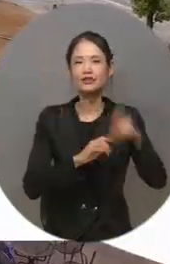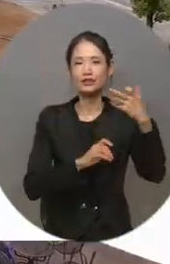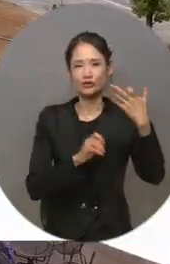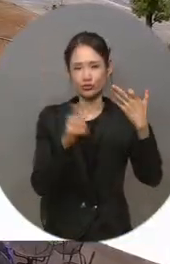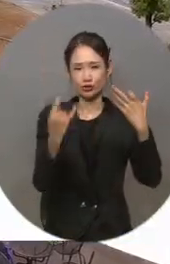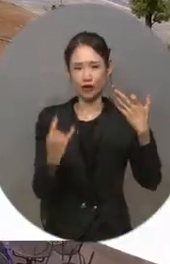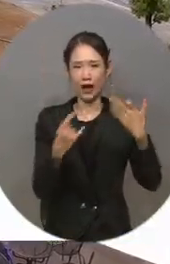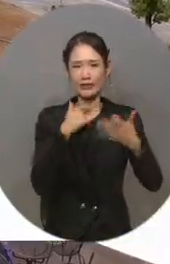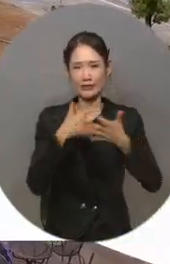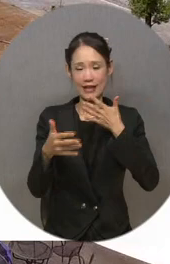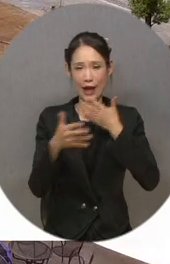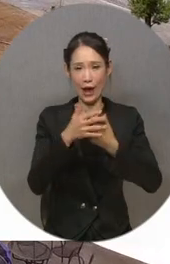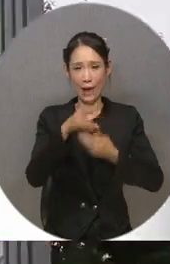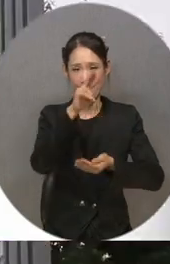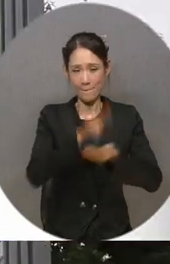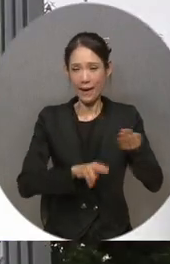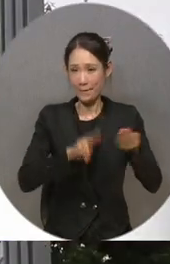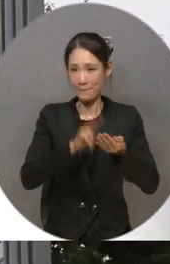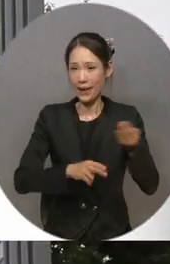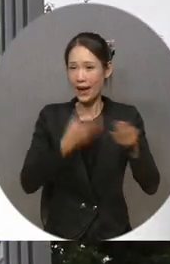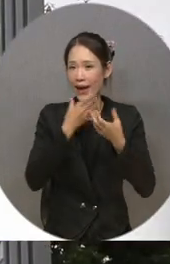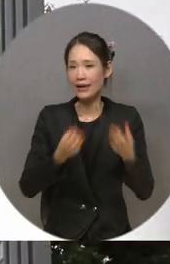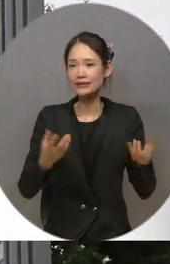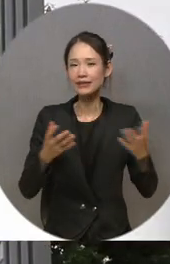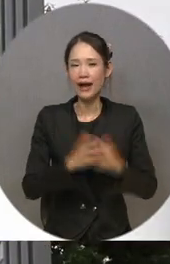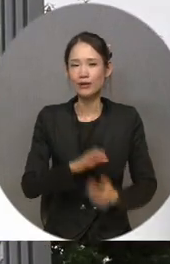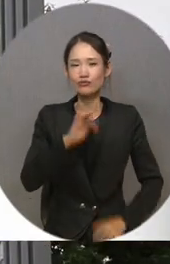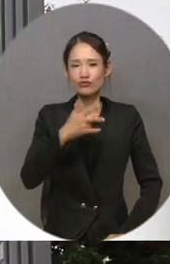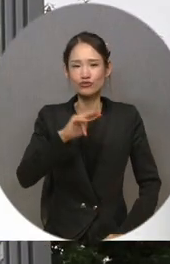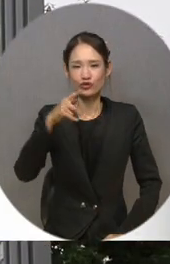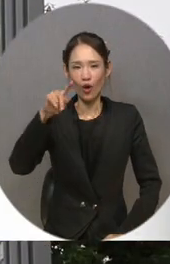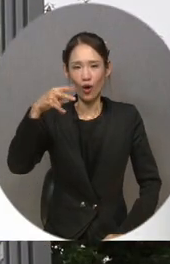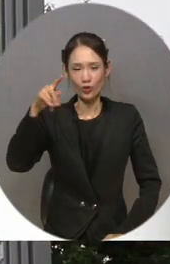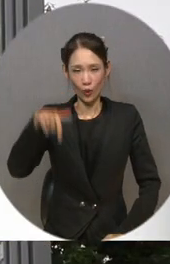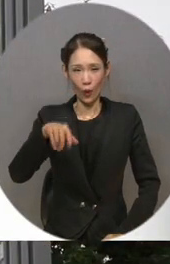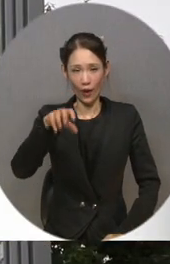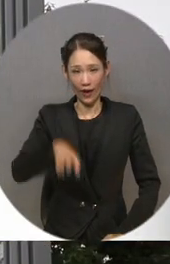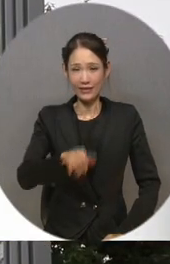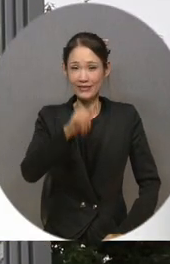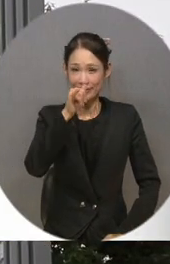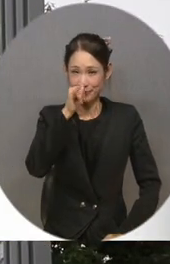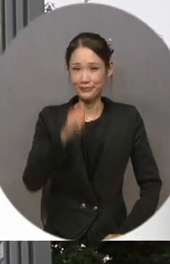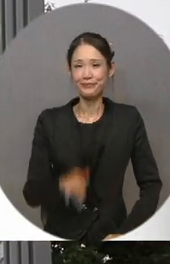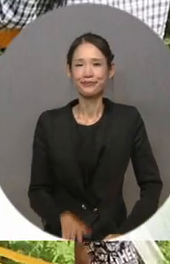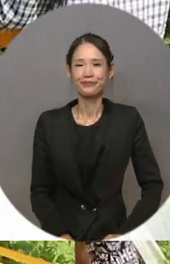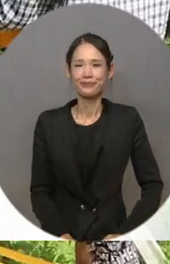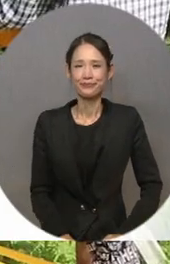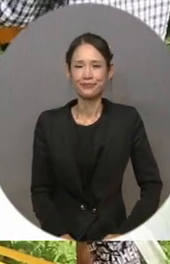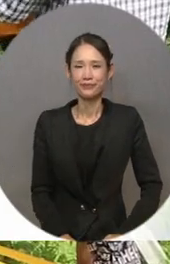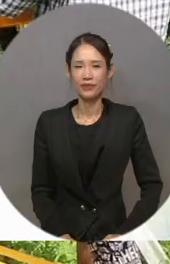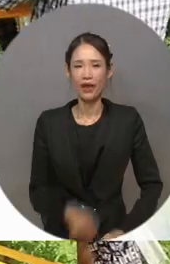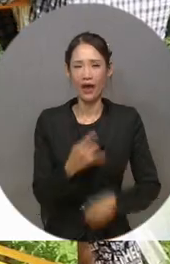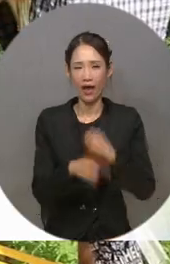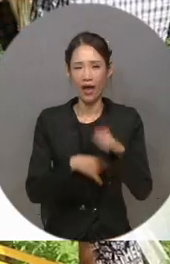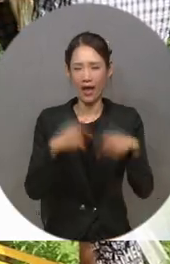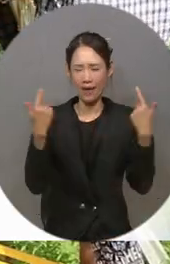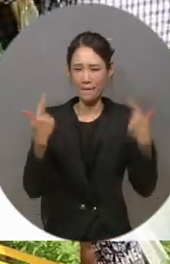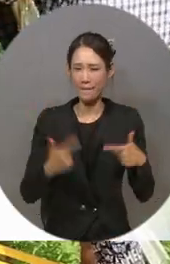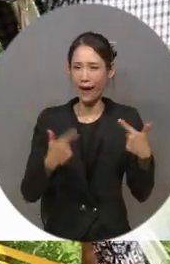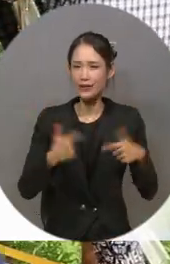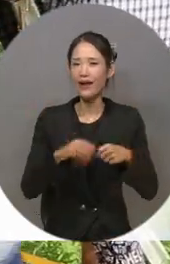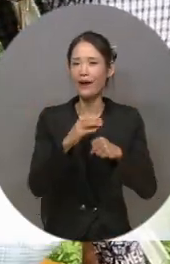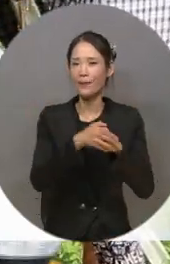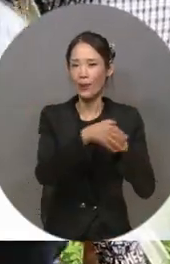복숭아 체험 판매 행사가 풍덕동 팜라운지에서 열리고 있습니다 해마다 복숭아